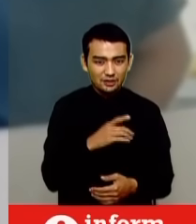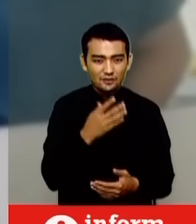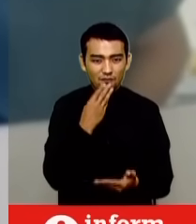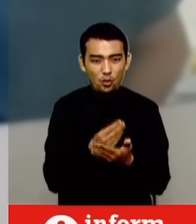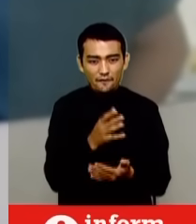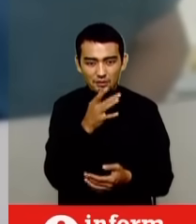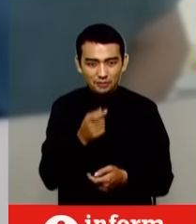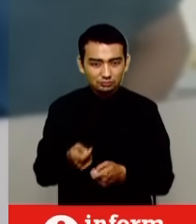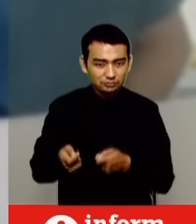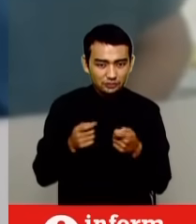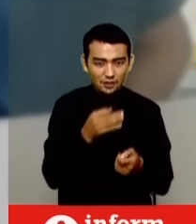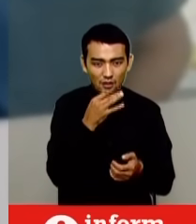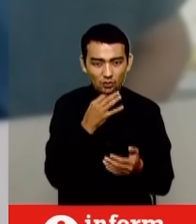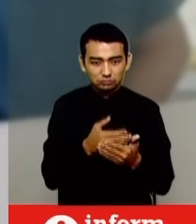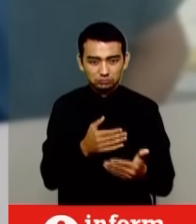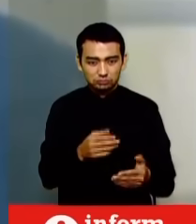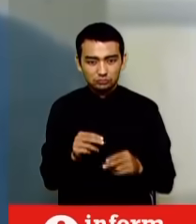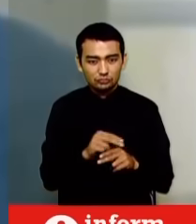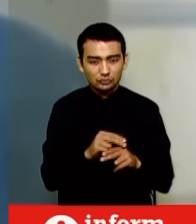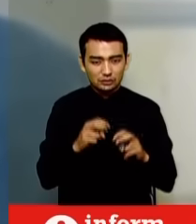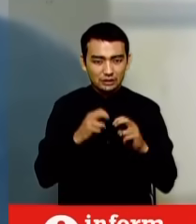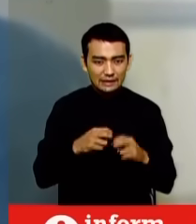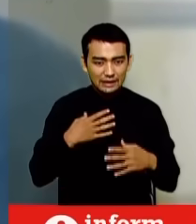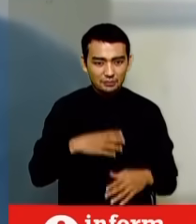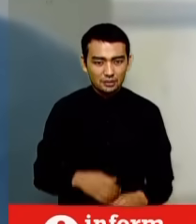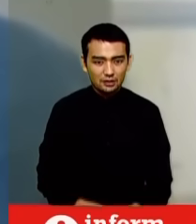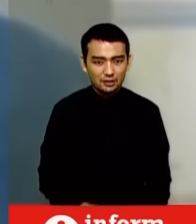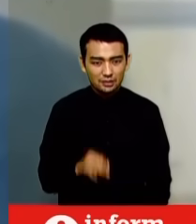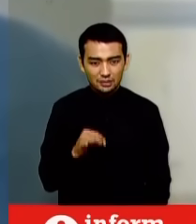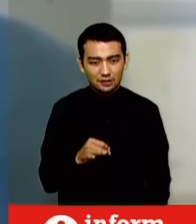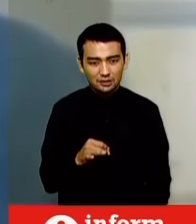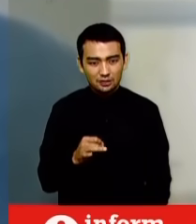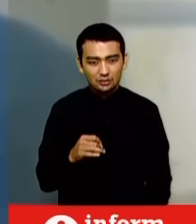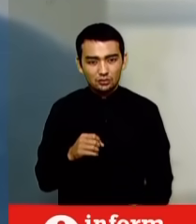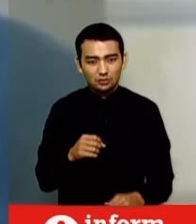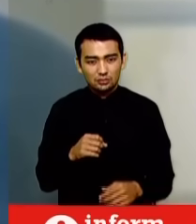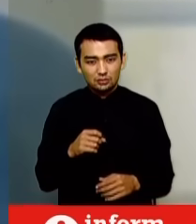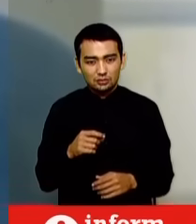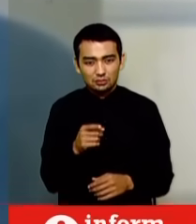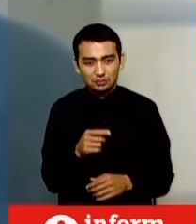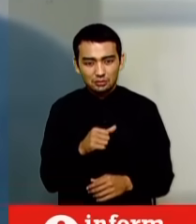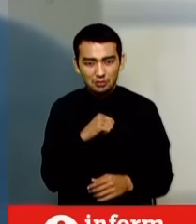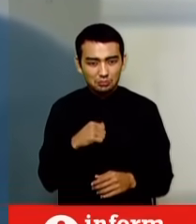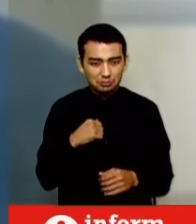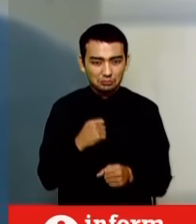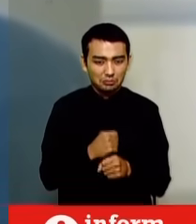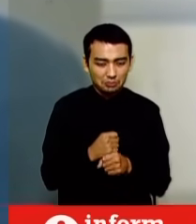кезінде ертерек тексеріс жүргізілмеді деп. Мен қарсы күтпеген секілді өз бетінше